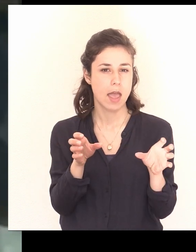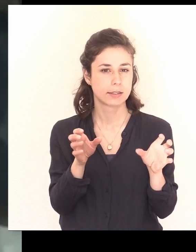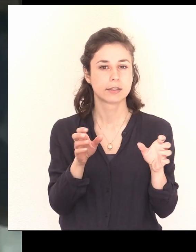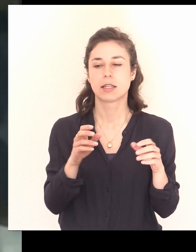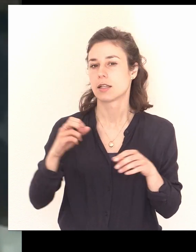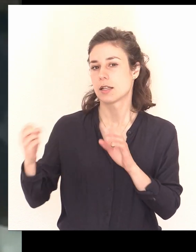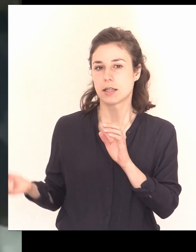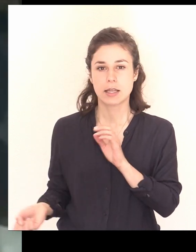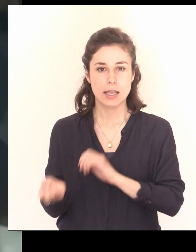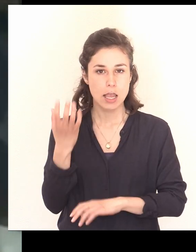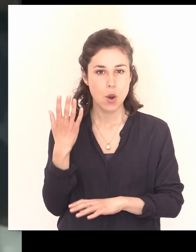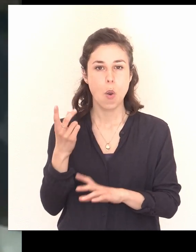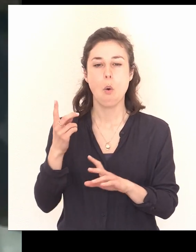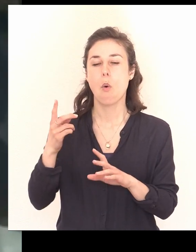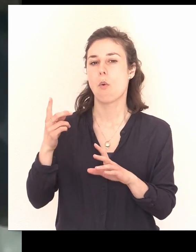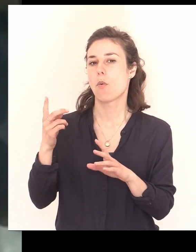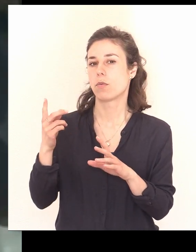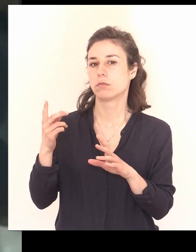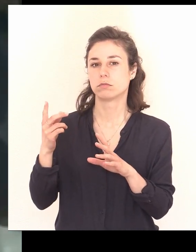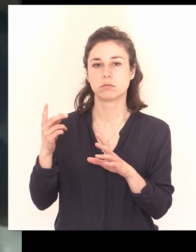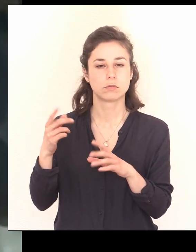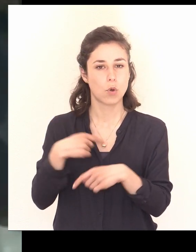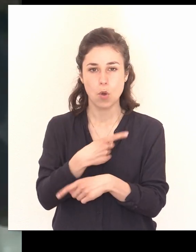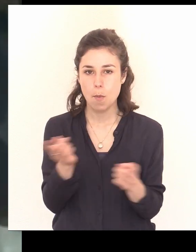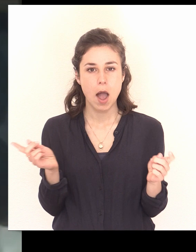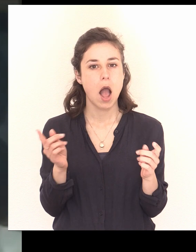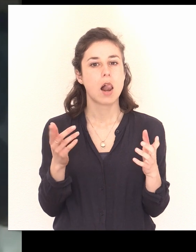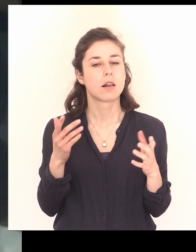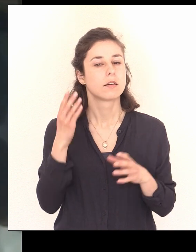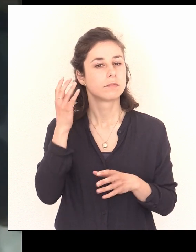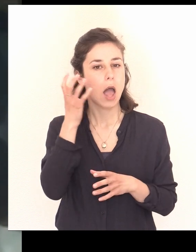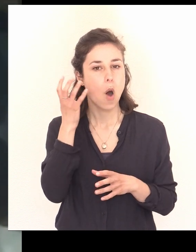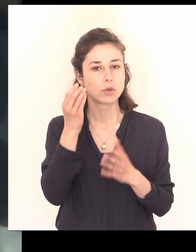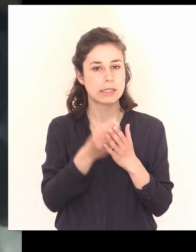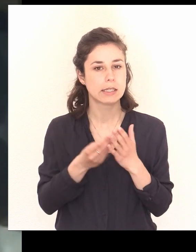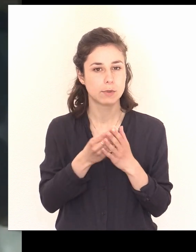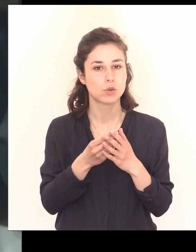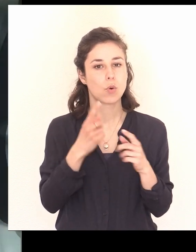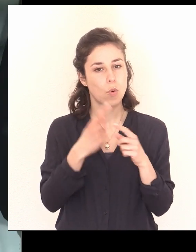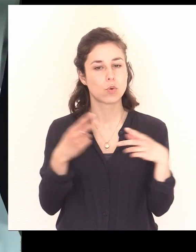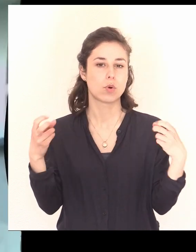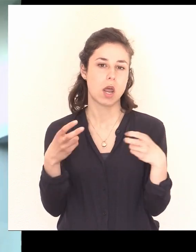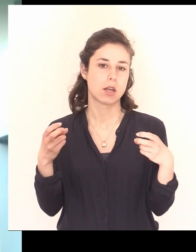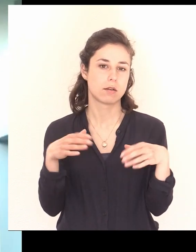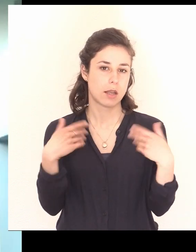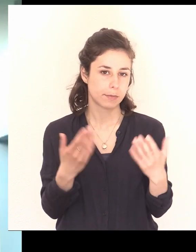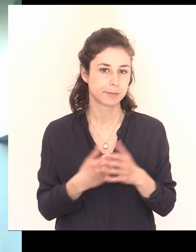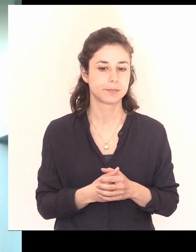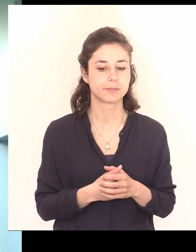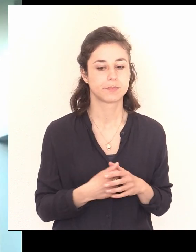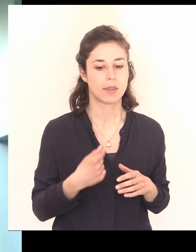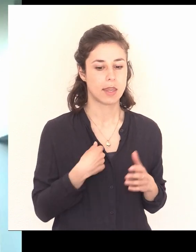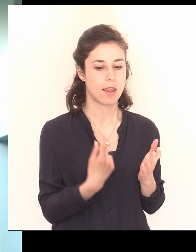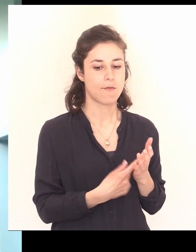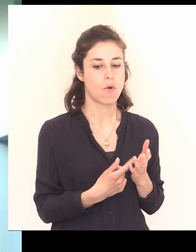es im Fernsehen, im Kino, im Internet gibt, mit Audiodeskriptionen versehen werden und auch mit Untertiteln. Ich